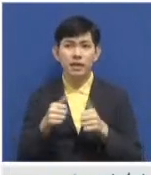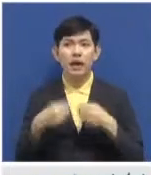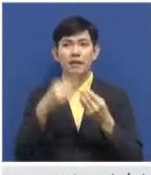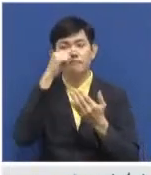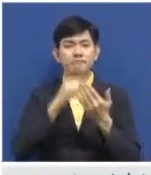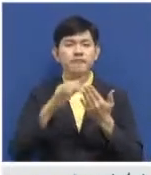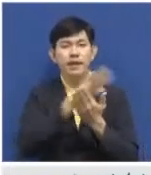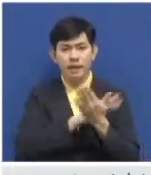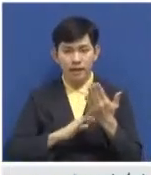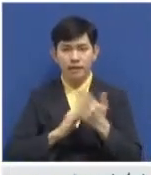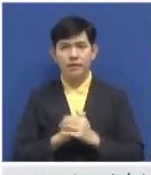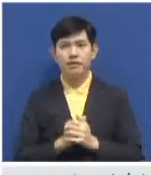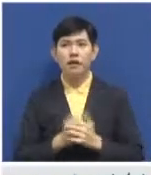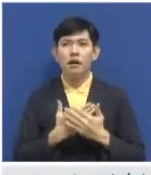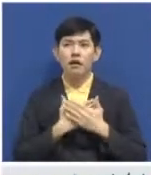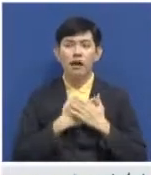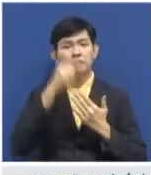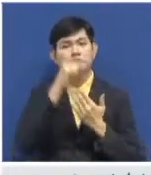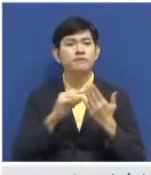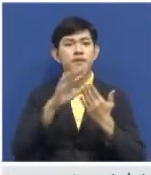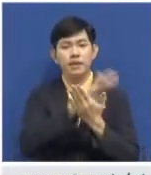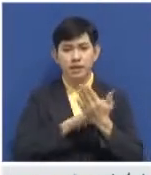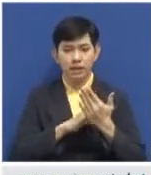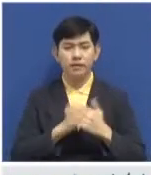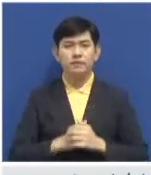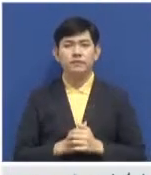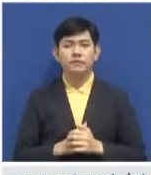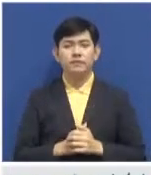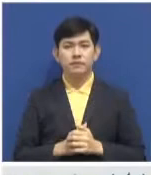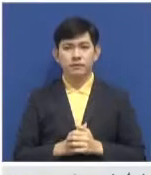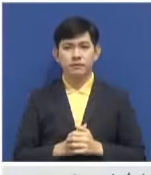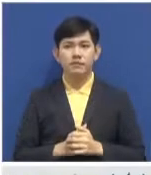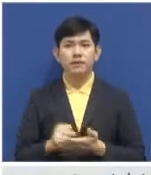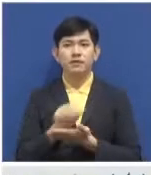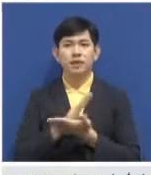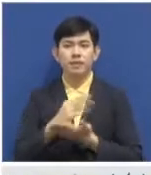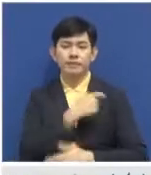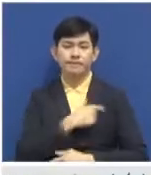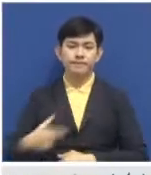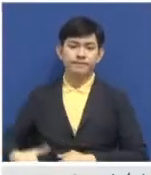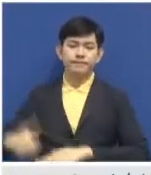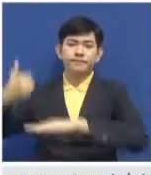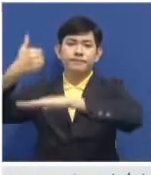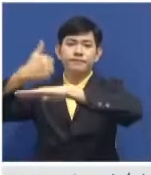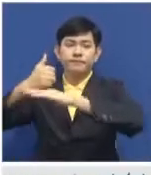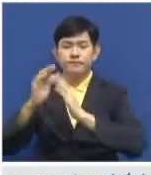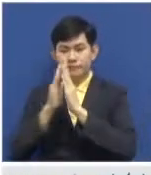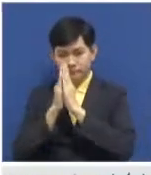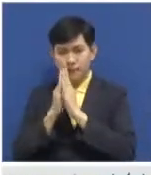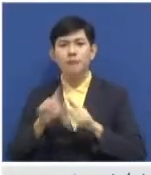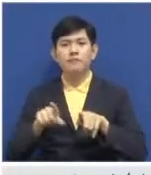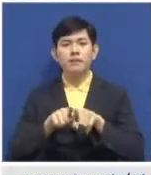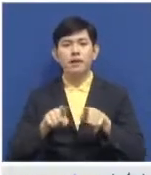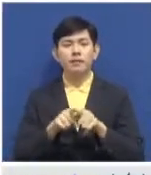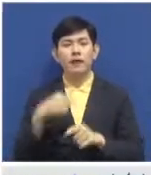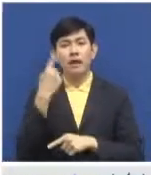าติบ้านเมืองพวกเรามีความรักชาติบ้านเมืองรักและเชิดทูนสถาบันพระมหากษัตริย์ไม่ได้น้อยไปกว่าพวกท่านไม่น้อย